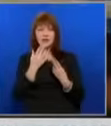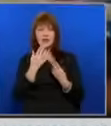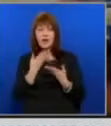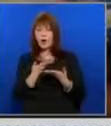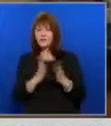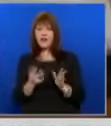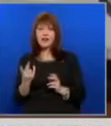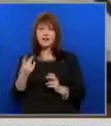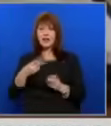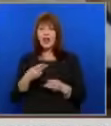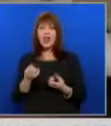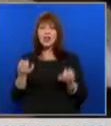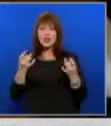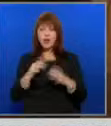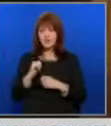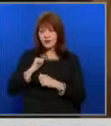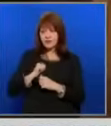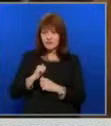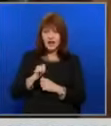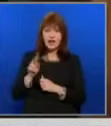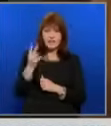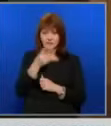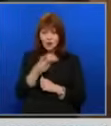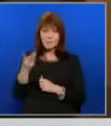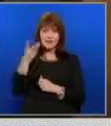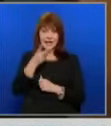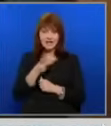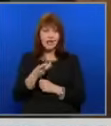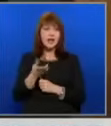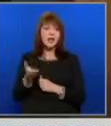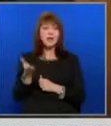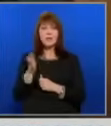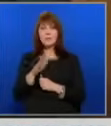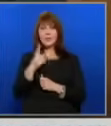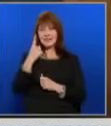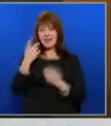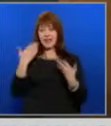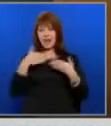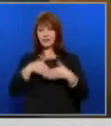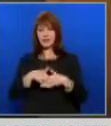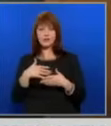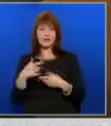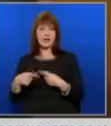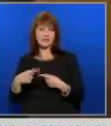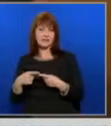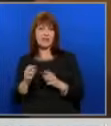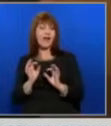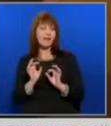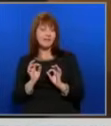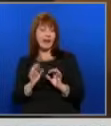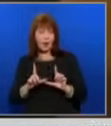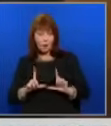чували, повторно пак са го отваряли, потретвали се. Изведнъж претърпяха развитие за една нощ. Вярно е, че утрото е по-мъдро от